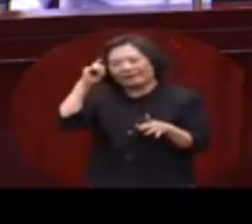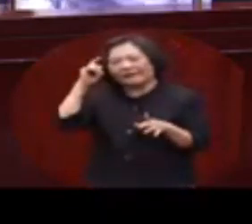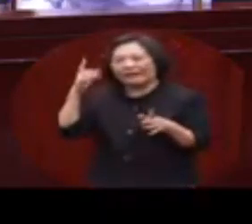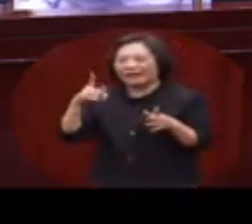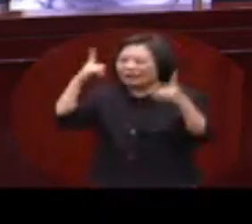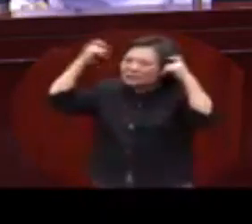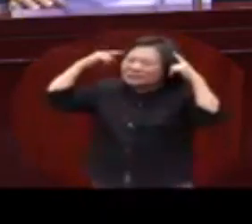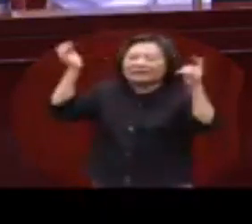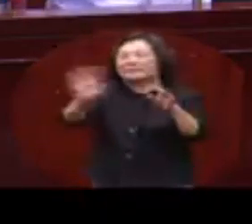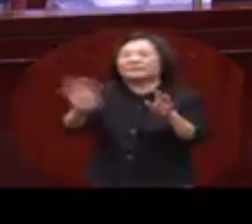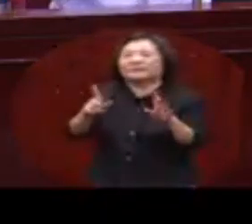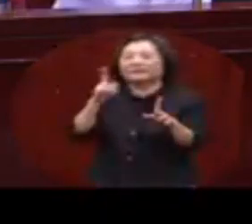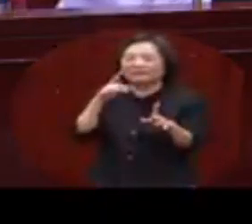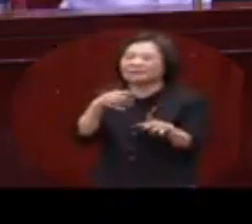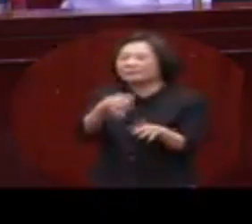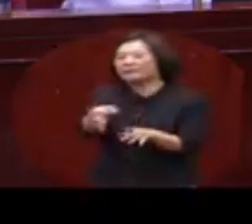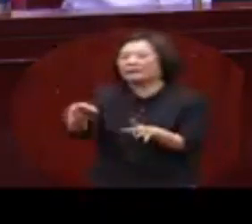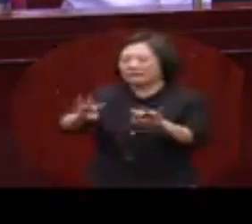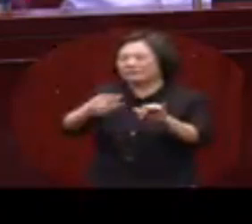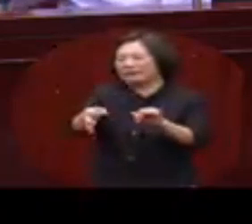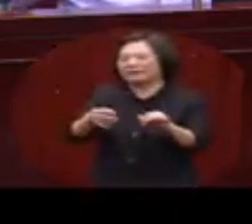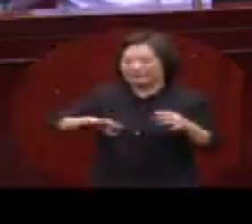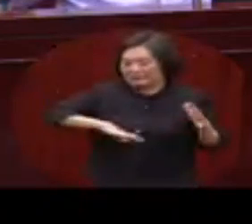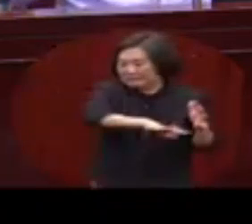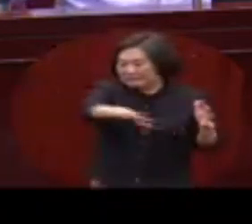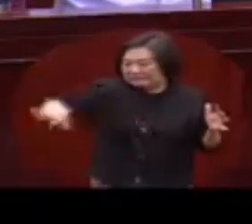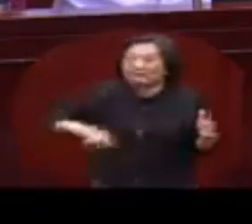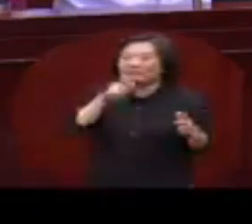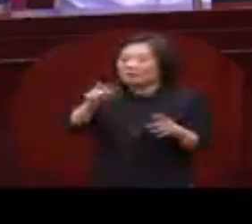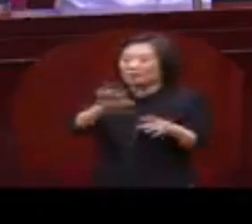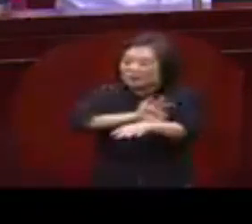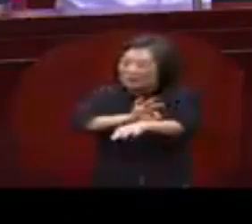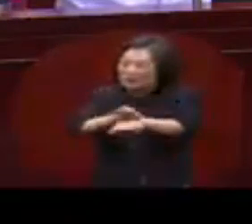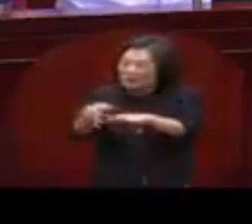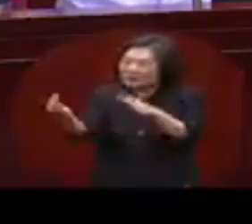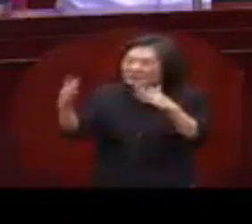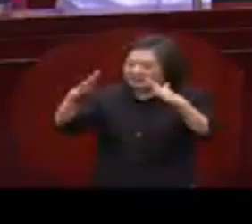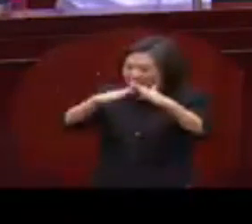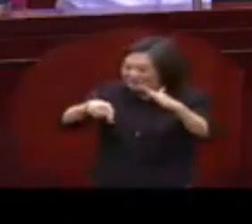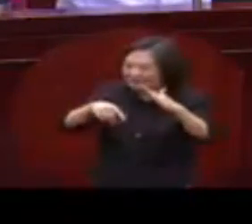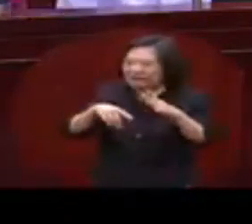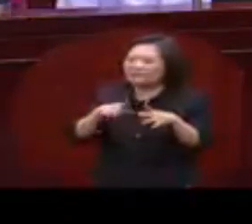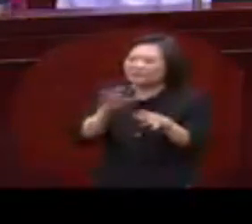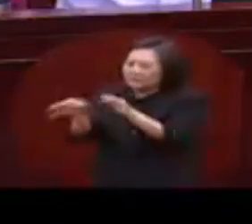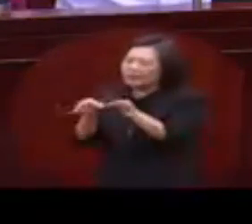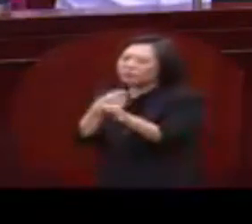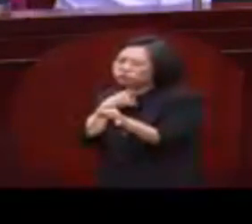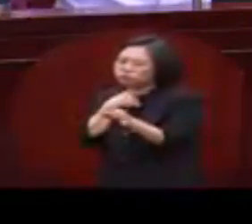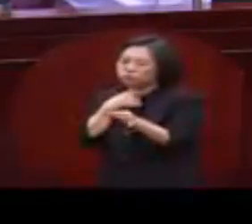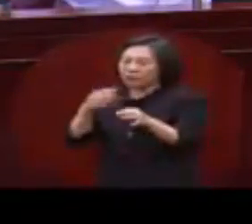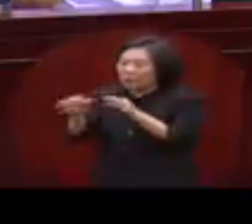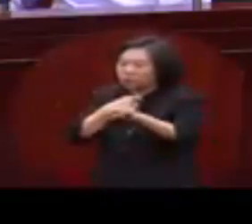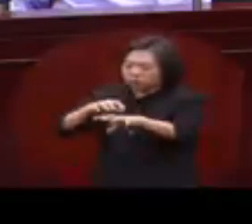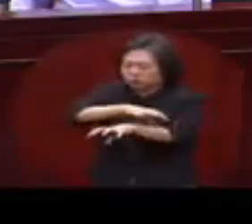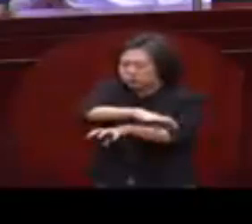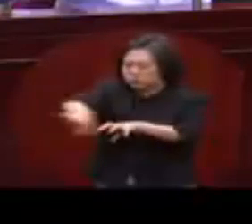西的。所以原则上是这样，剥皮寮就是剥皮寮哦，那个要商业设施哈，在剥皮寮外面就好。